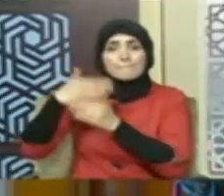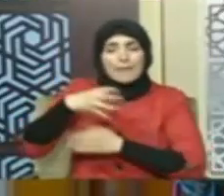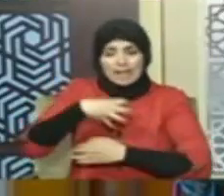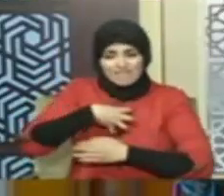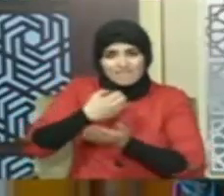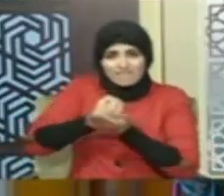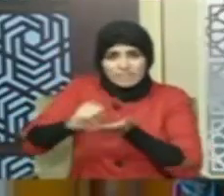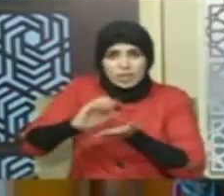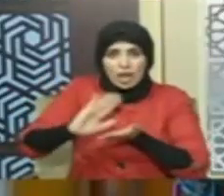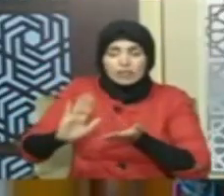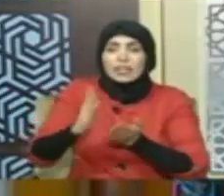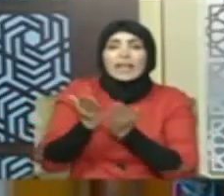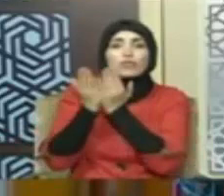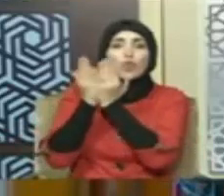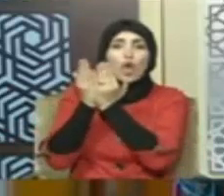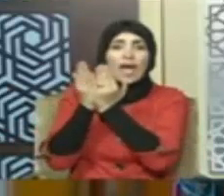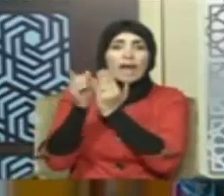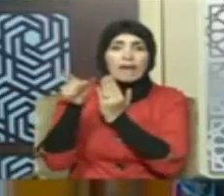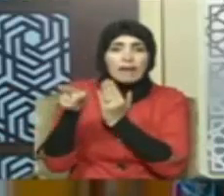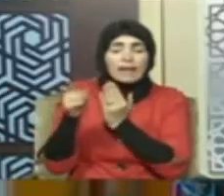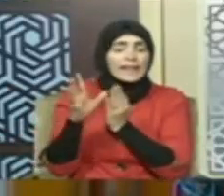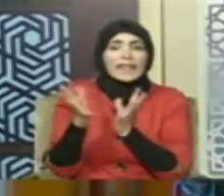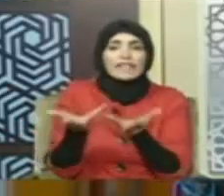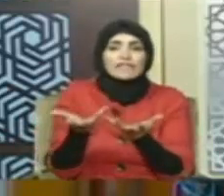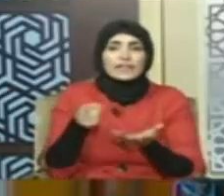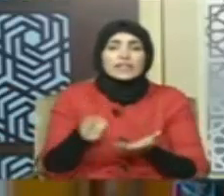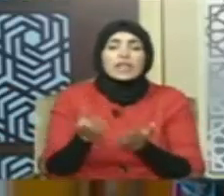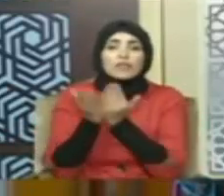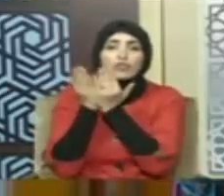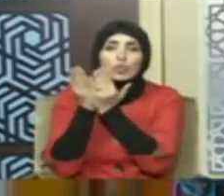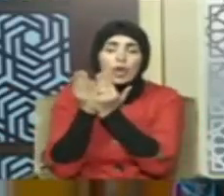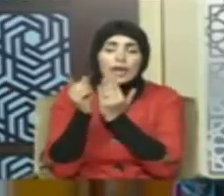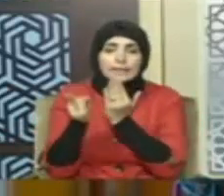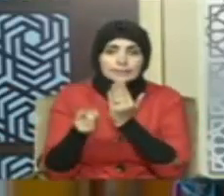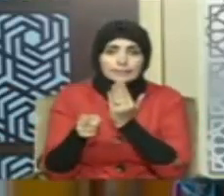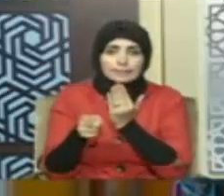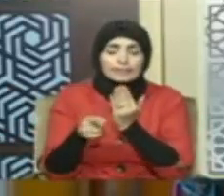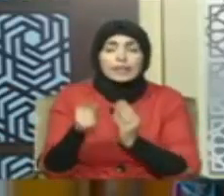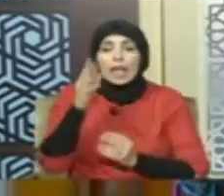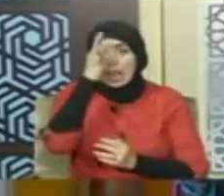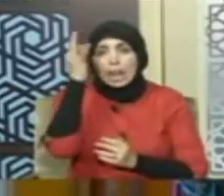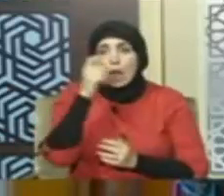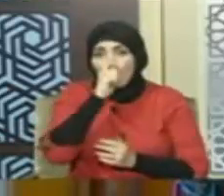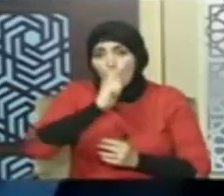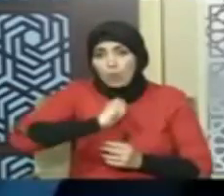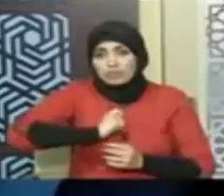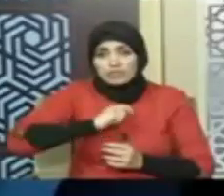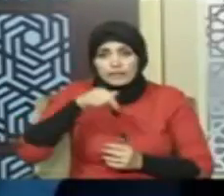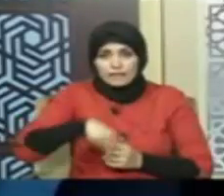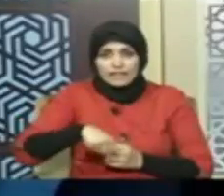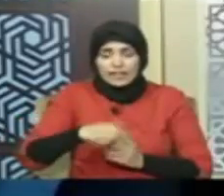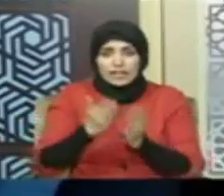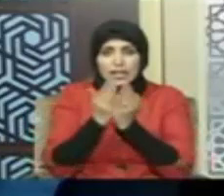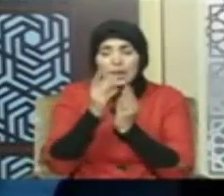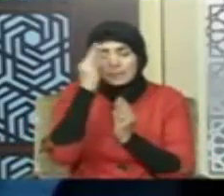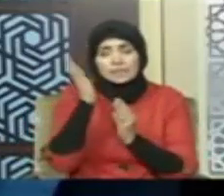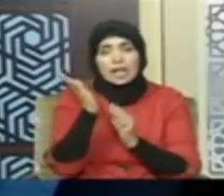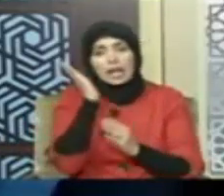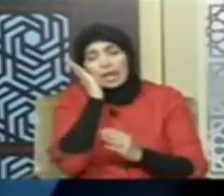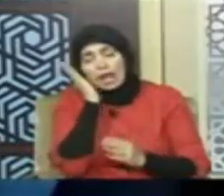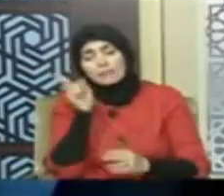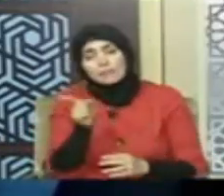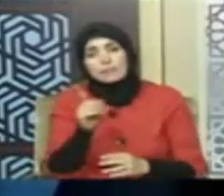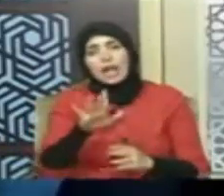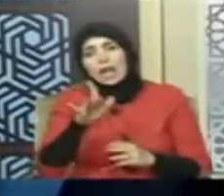دعانا كيف؟ دعانا. فإذا مس الإنسان الضر دعانا، لجنبه، إذا كان